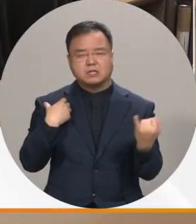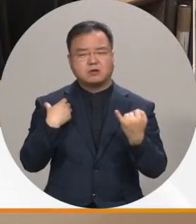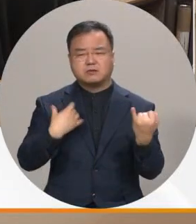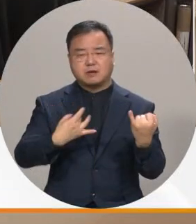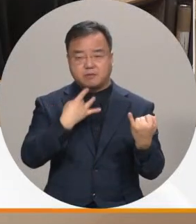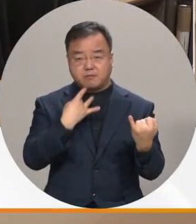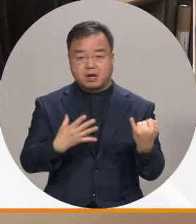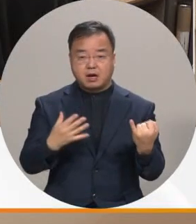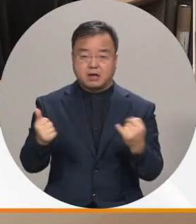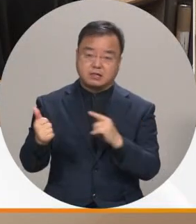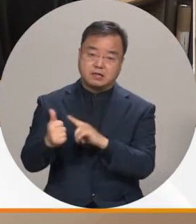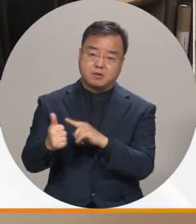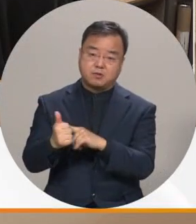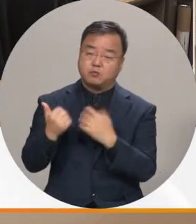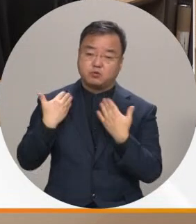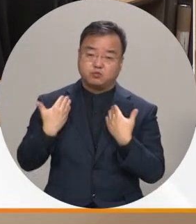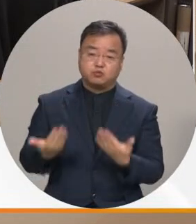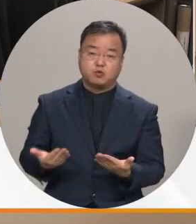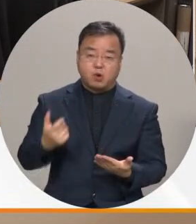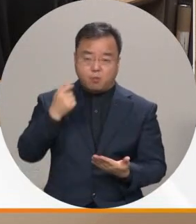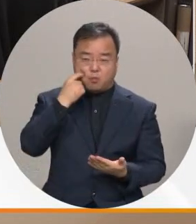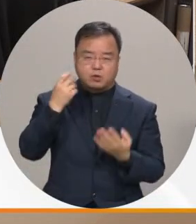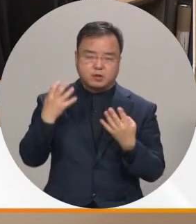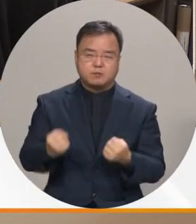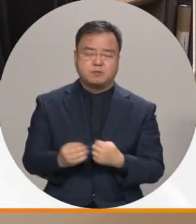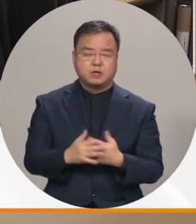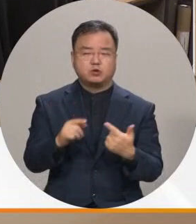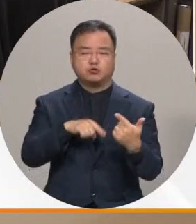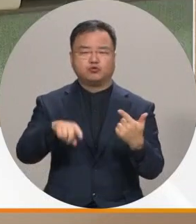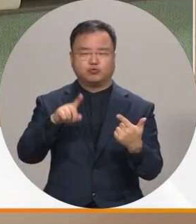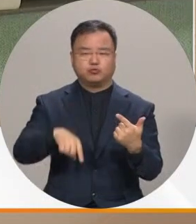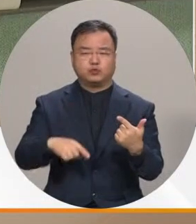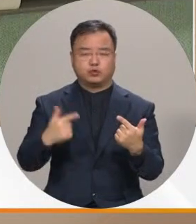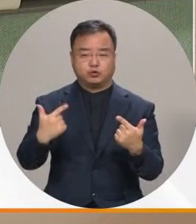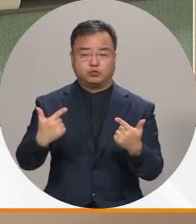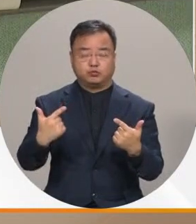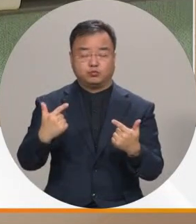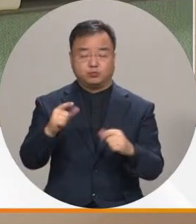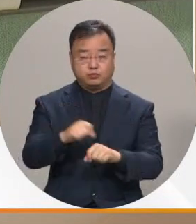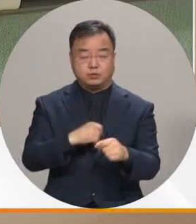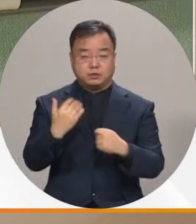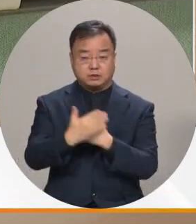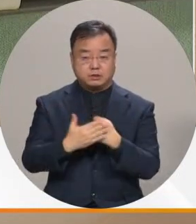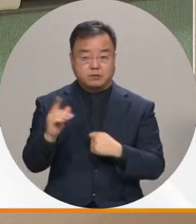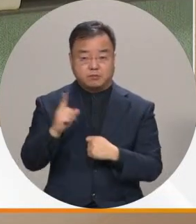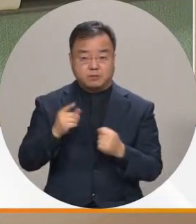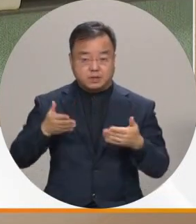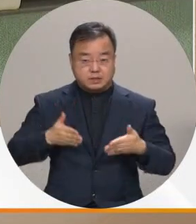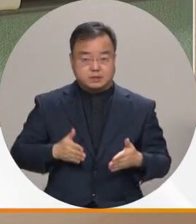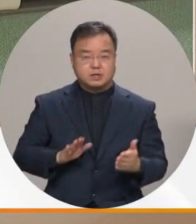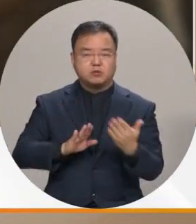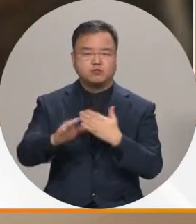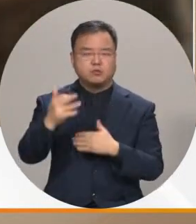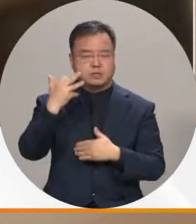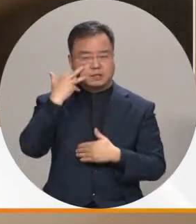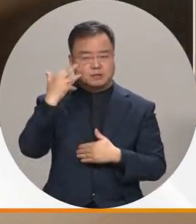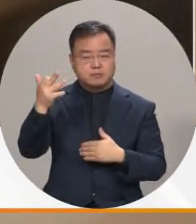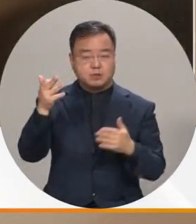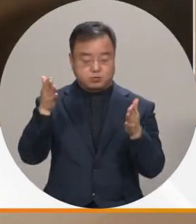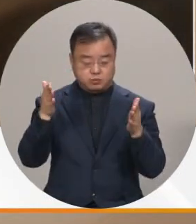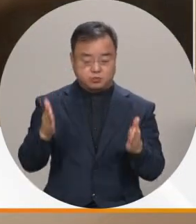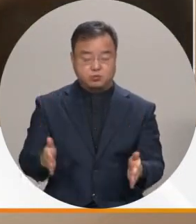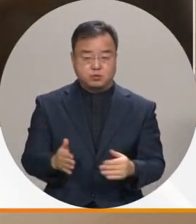써야 되지 그러지 못한 측면이 있습니다 6플러스 육 특내 제도는 어 생후 18개월 동안에 부부가 공동으로